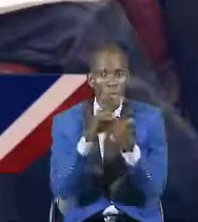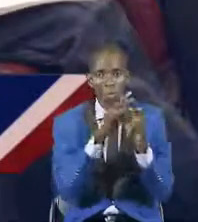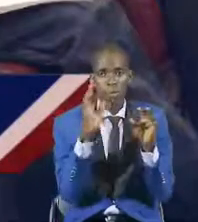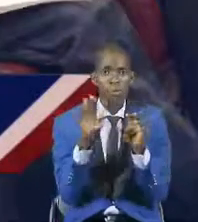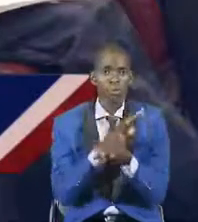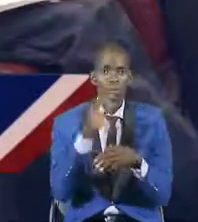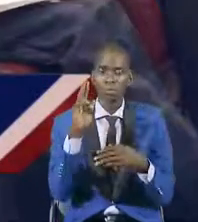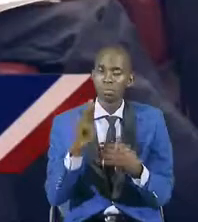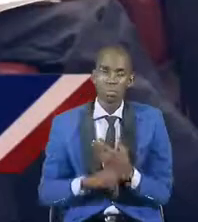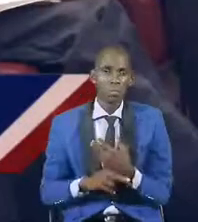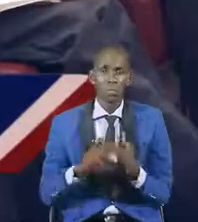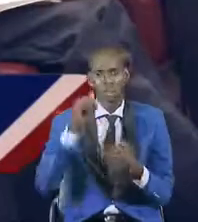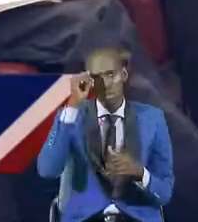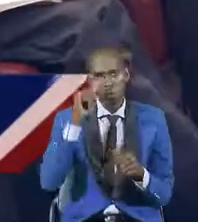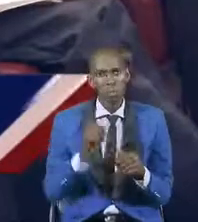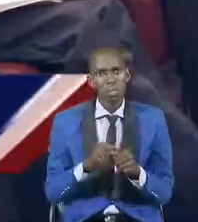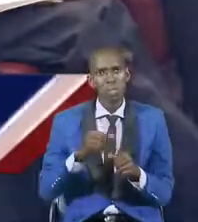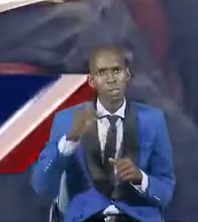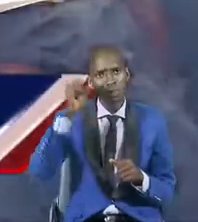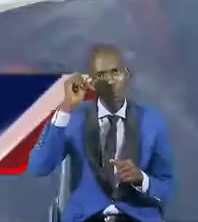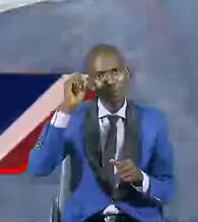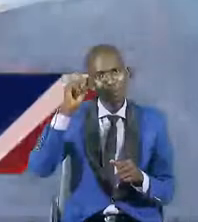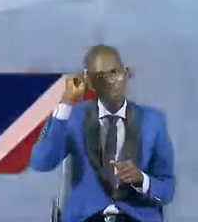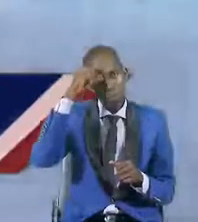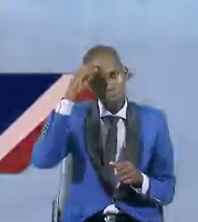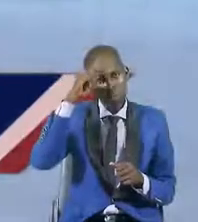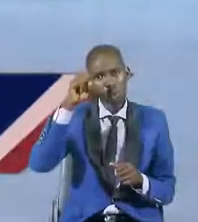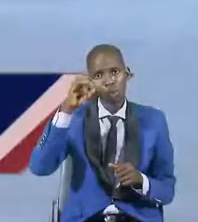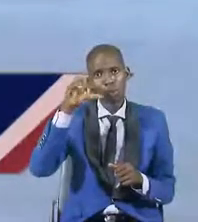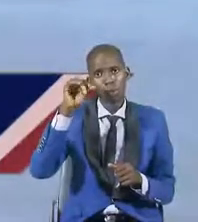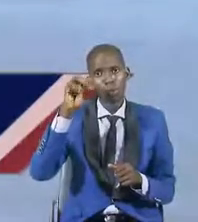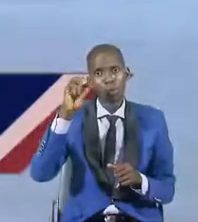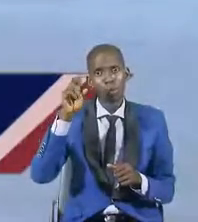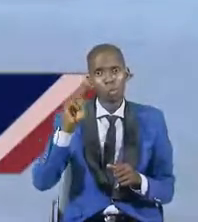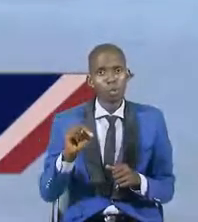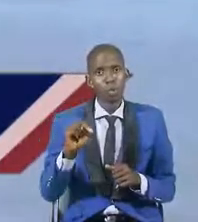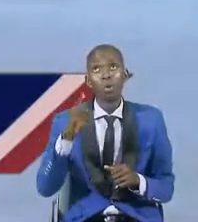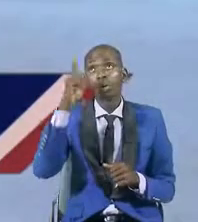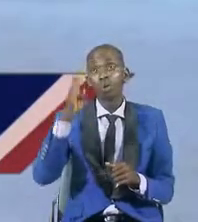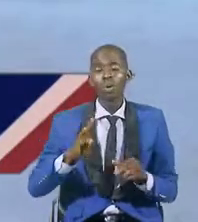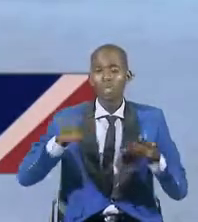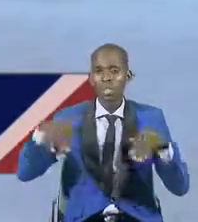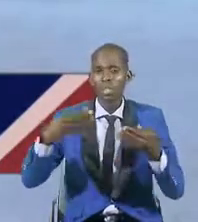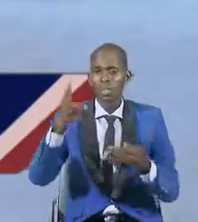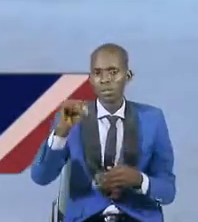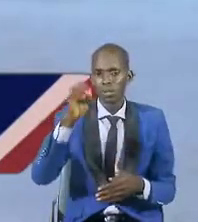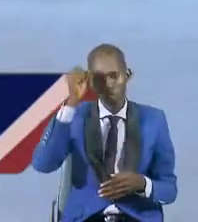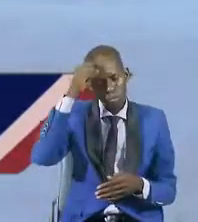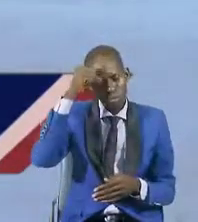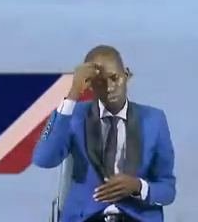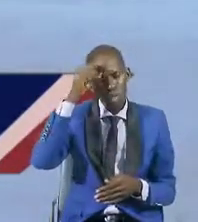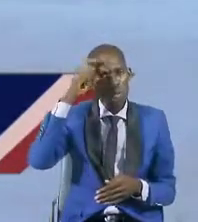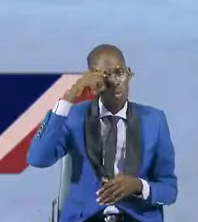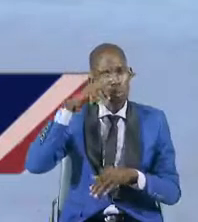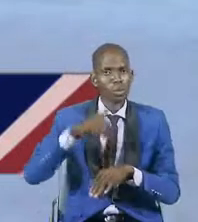vigilance. Je sais que vous rappelez bien Salomon, il avait la sagesse. Dieu lui a donné la sagesse plus que tous ceux